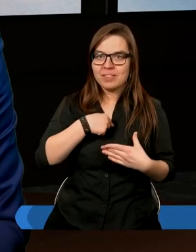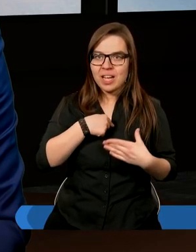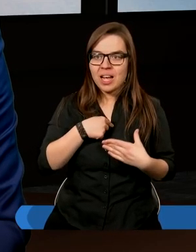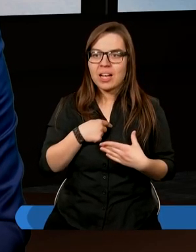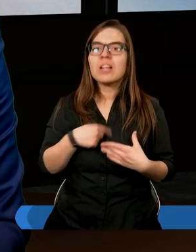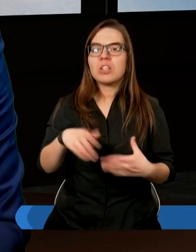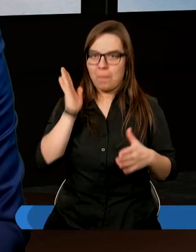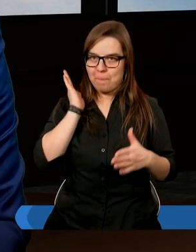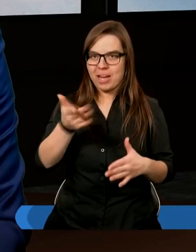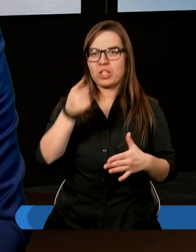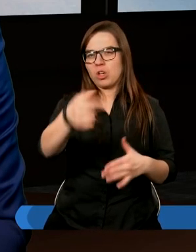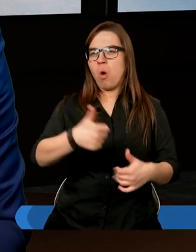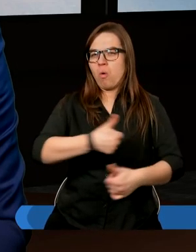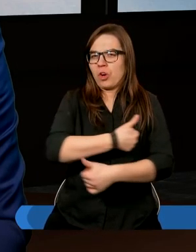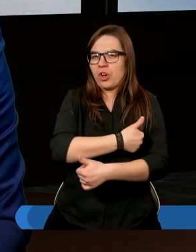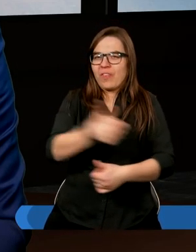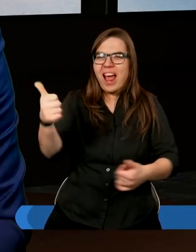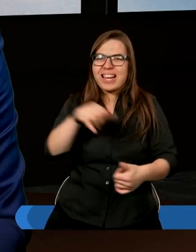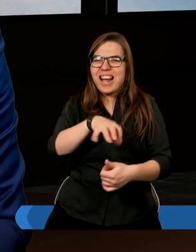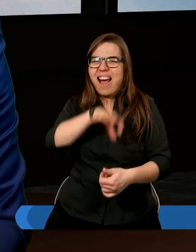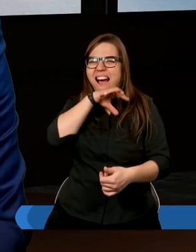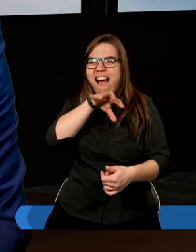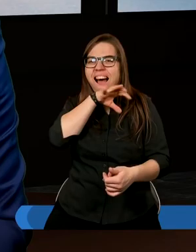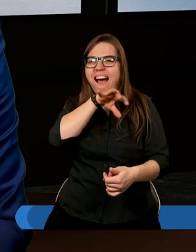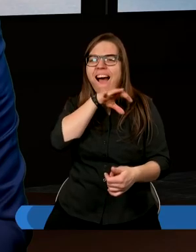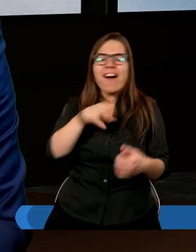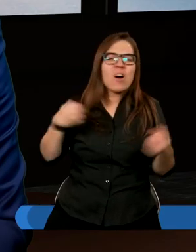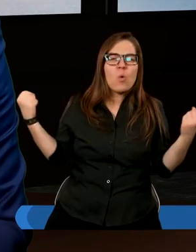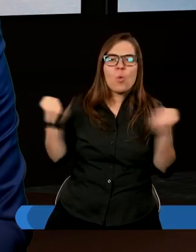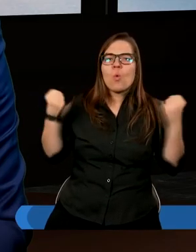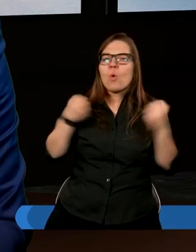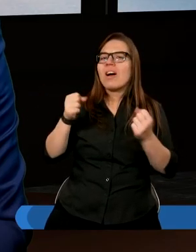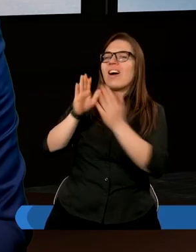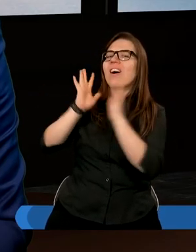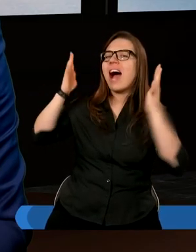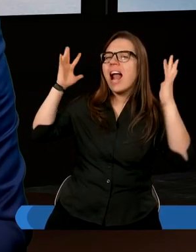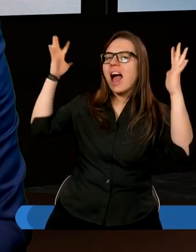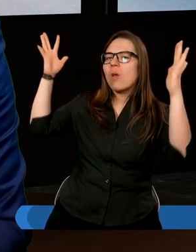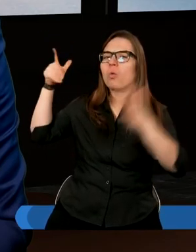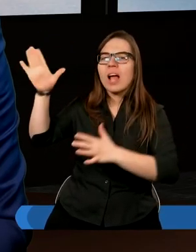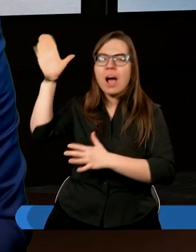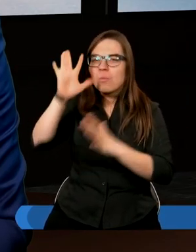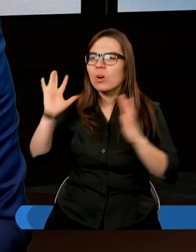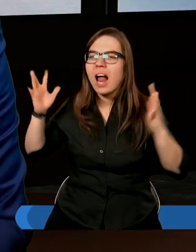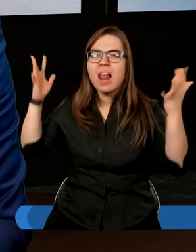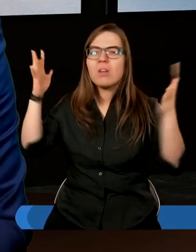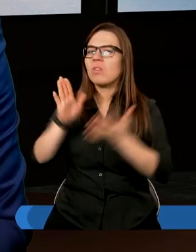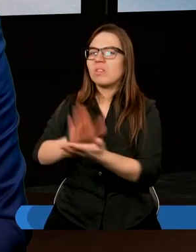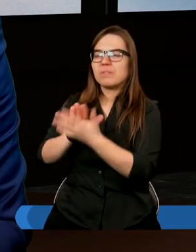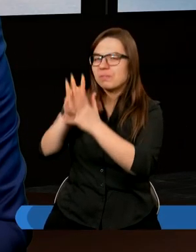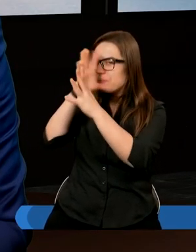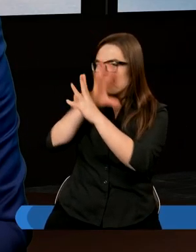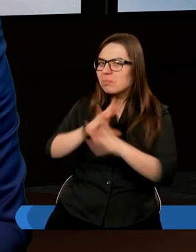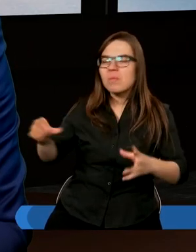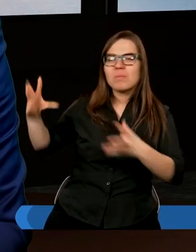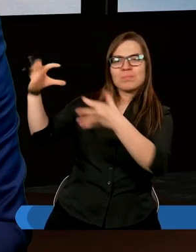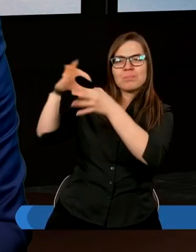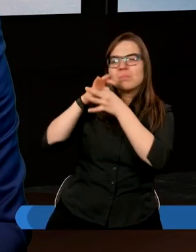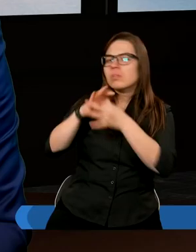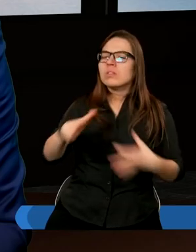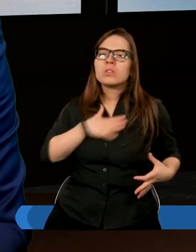to wtedy będziemy świecić. I wtedy właśnie będziemy chwalić Pana Boga i właśnie mi się wydaje, że Jezus przede wszystkim to podkreśla,